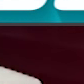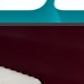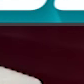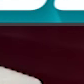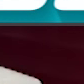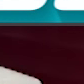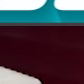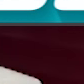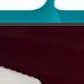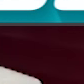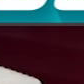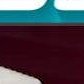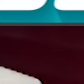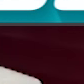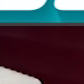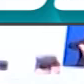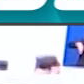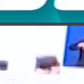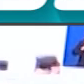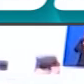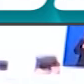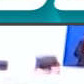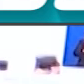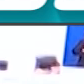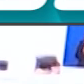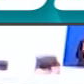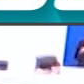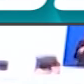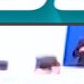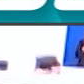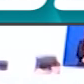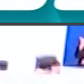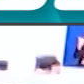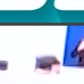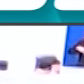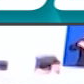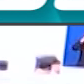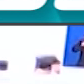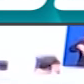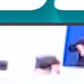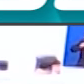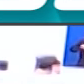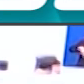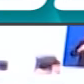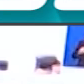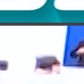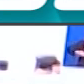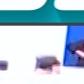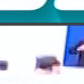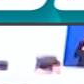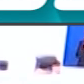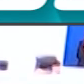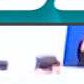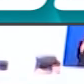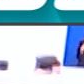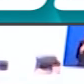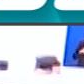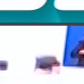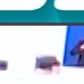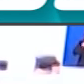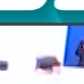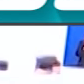159ของรัฐธรรมนูญแห่งราชอาณาจักรไทยมีการนะนัดหมายกันในวันนี้แล้วก็เริ่มประชุม